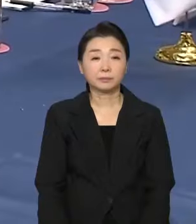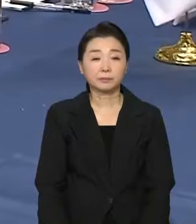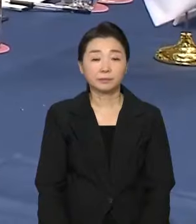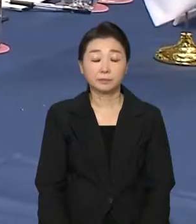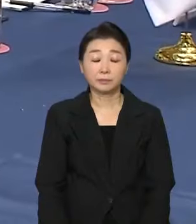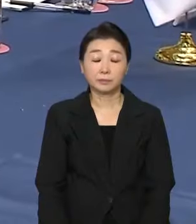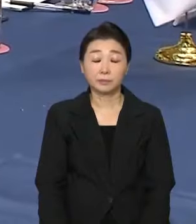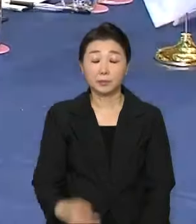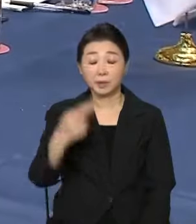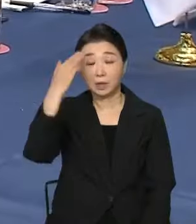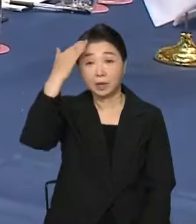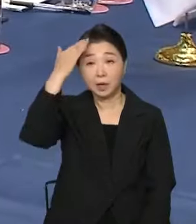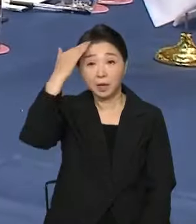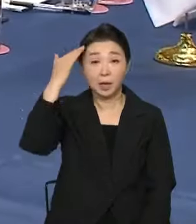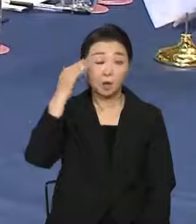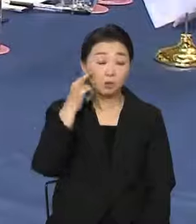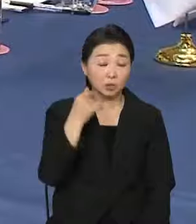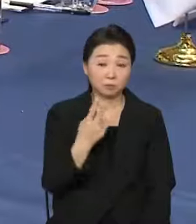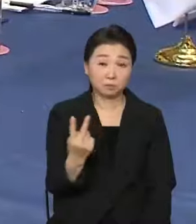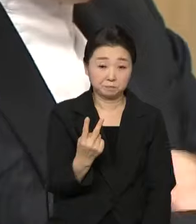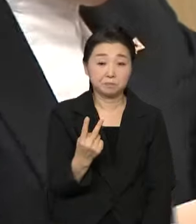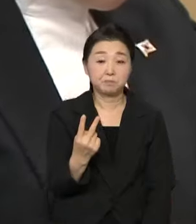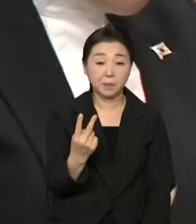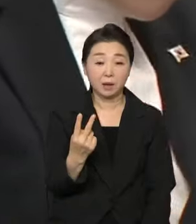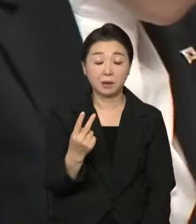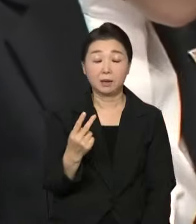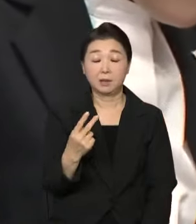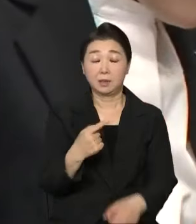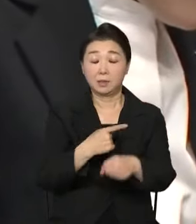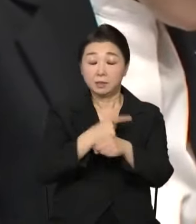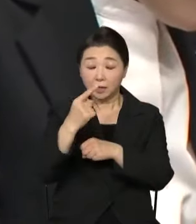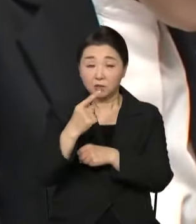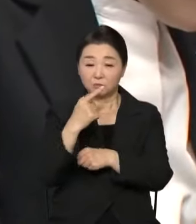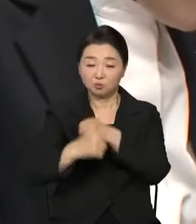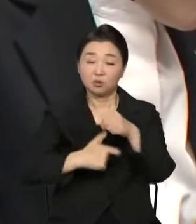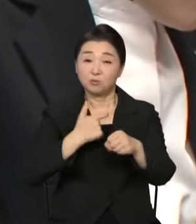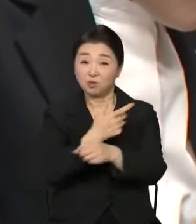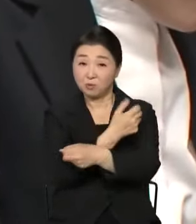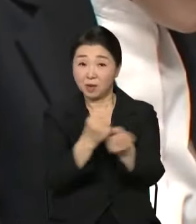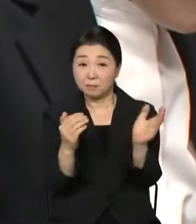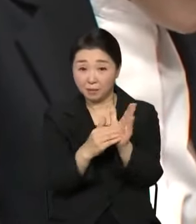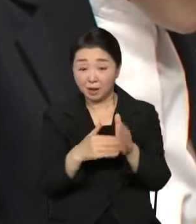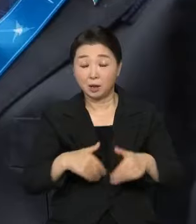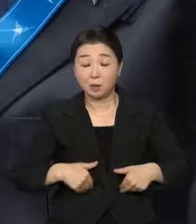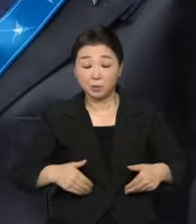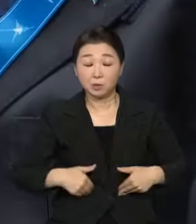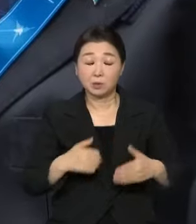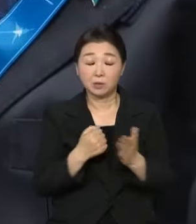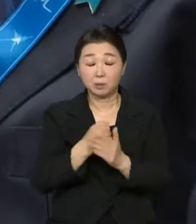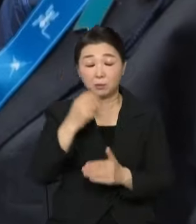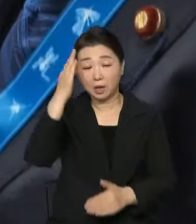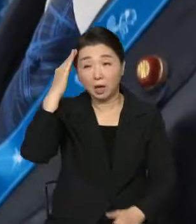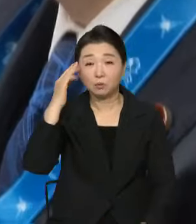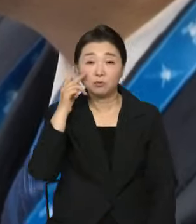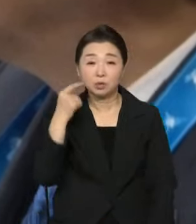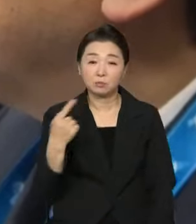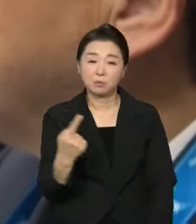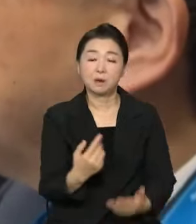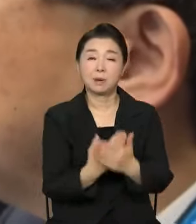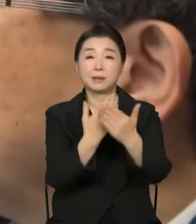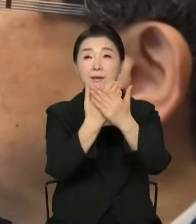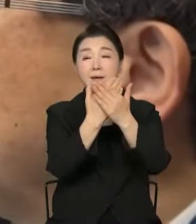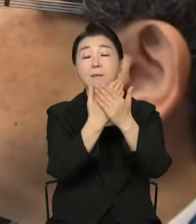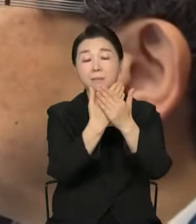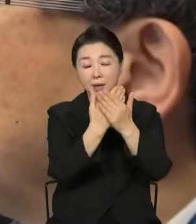양국 정상은 내년 한일 국교 정상화 60주년을 앞두고 양국 관계를 한 단계 더 높이 발전시켜